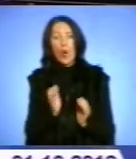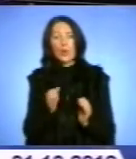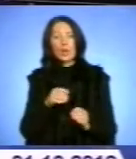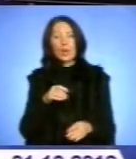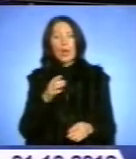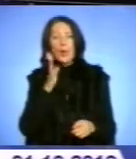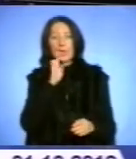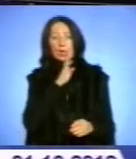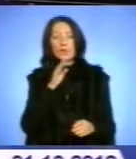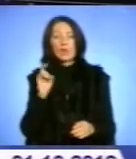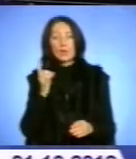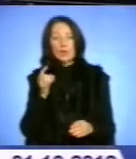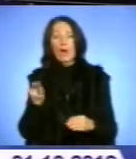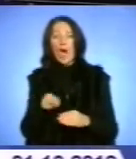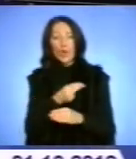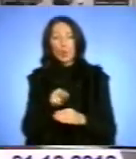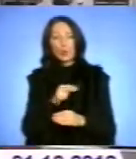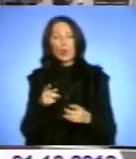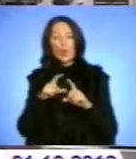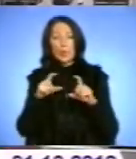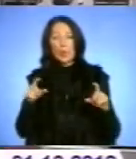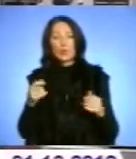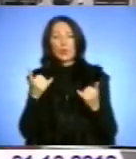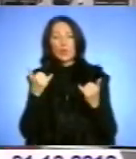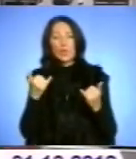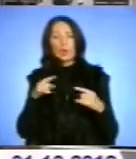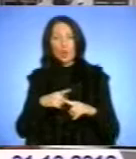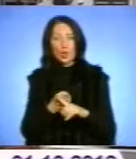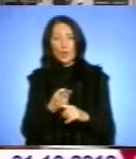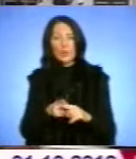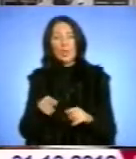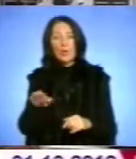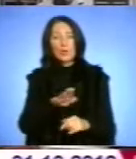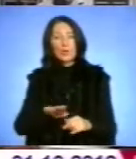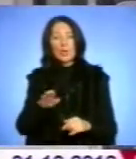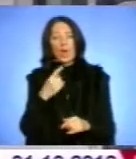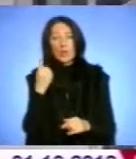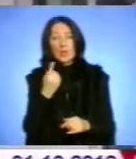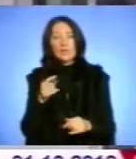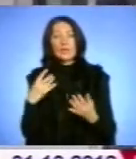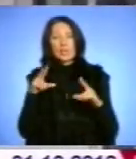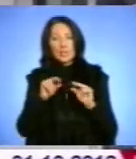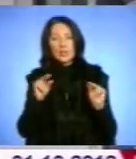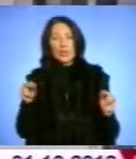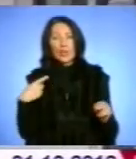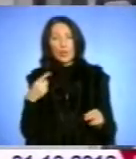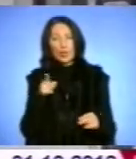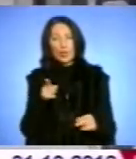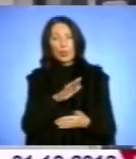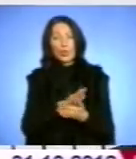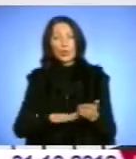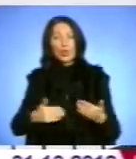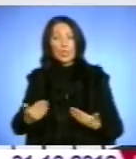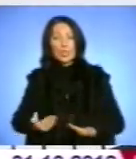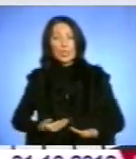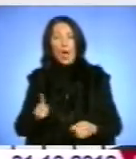за найсучаснішими технологіями. Ось це подвір'я, мабуть, одне із найщасливіших в області. Тут продовжується життя,